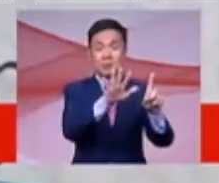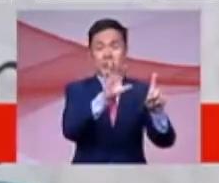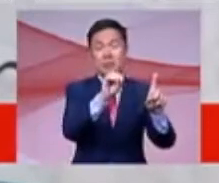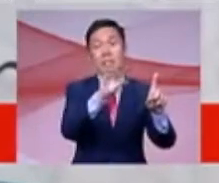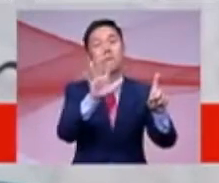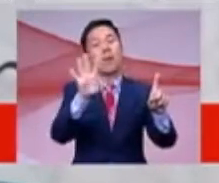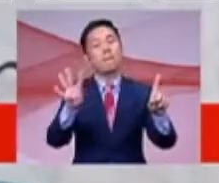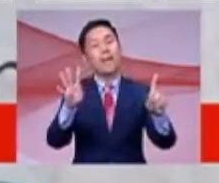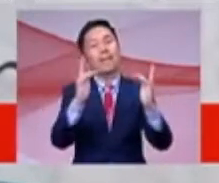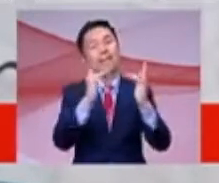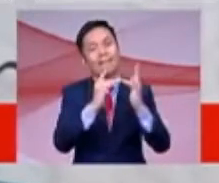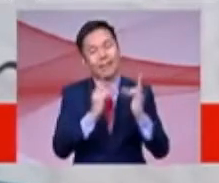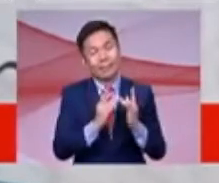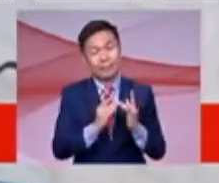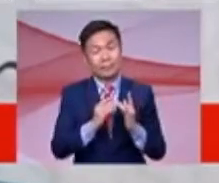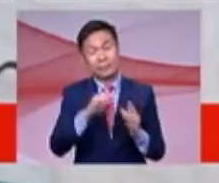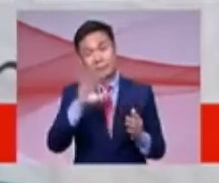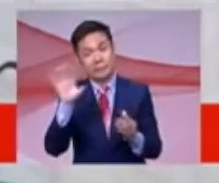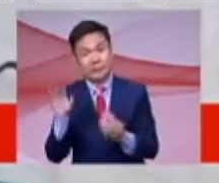1,154 katil daripada